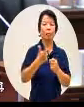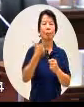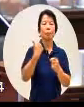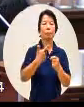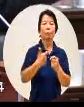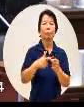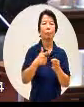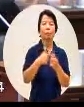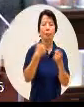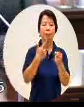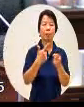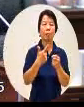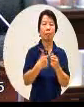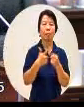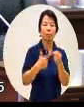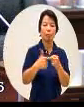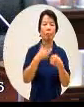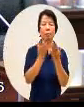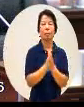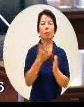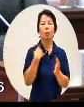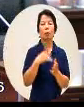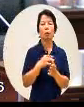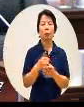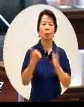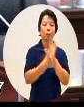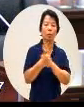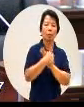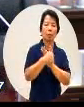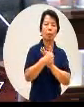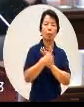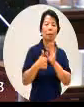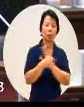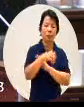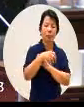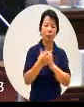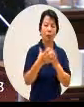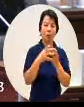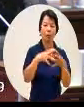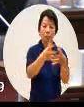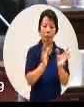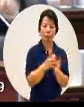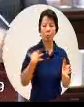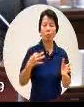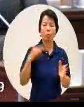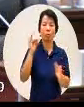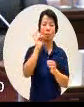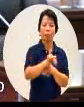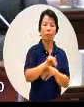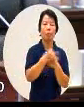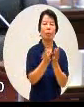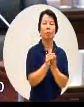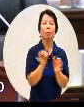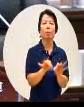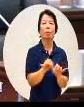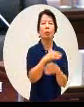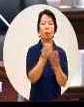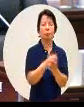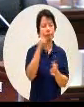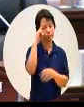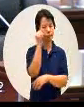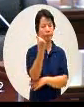但是呢為了一個舞台劇呢我出一百萬原因就是什麼原因就是有意義我希望呢